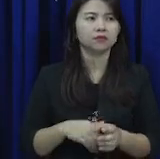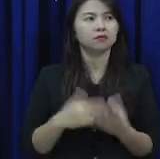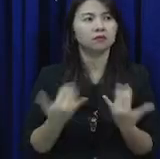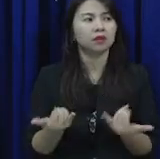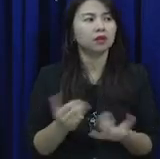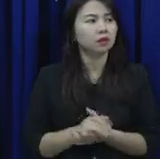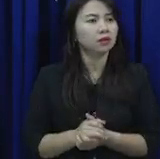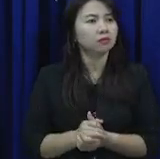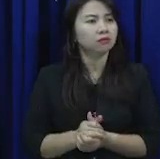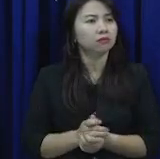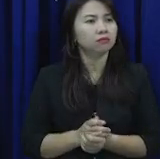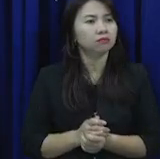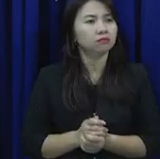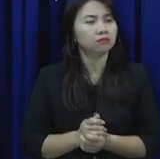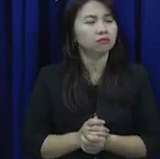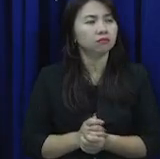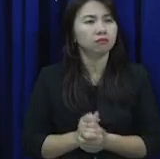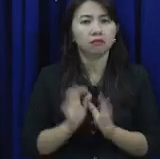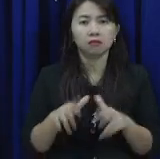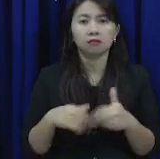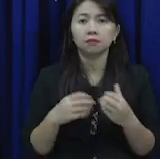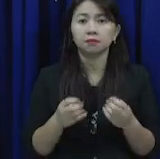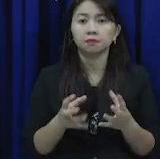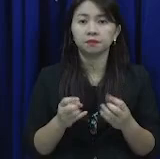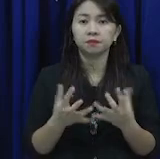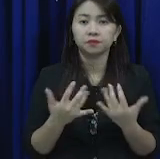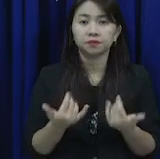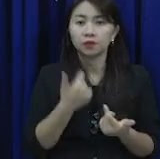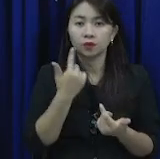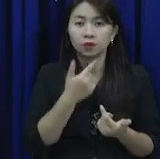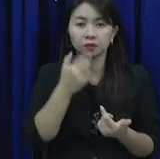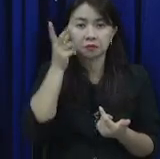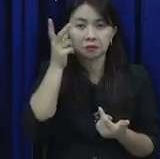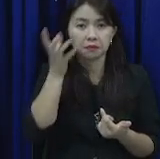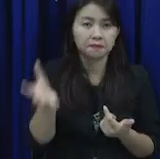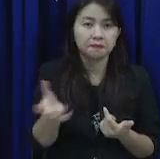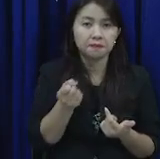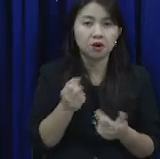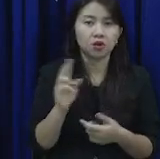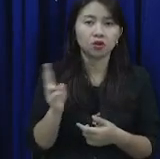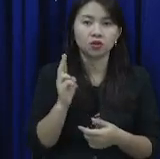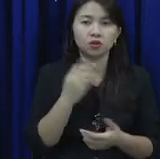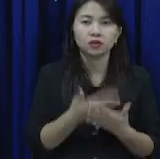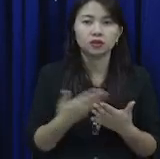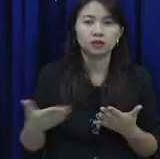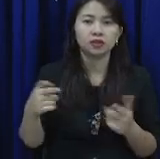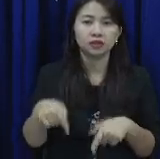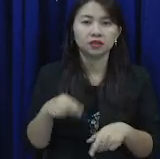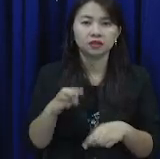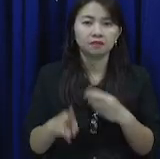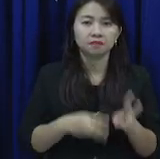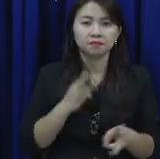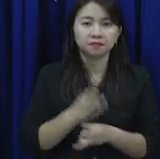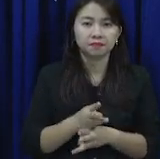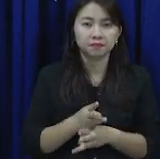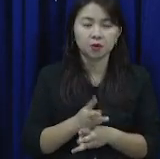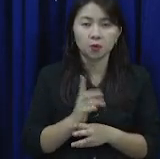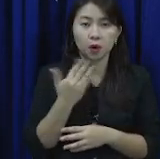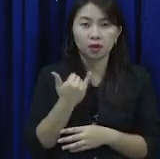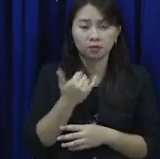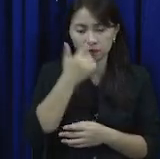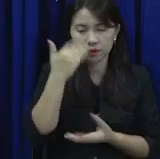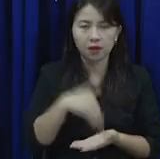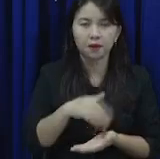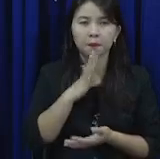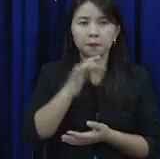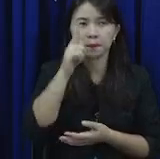God iilan-ilan na lang ang nahahatak ng diyablo using the things of this world Eh bakit by the